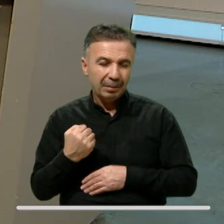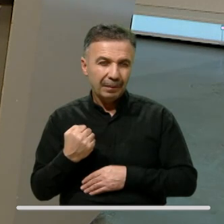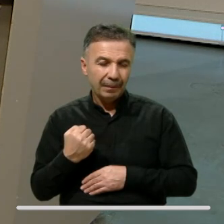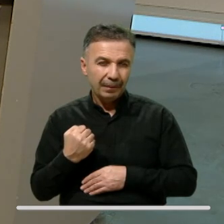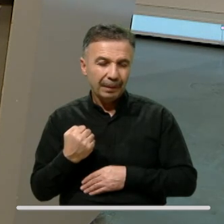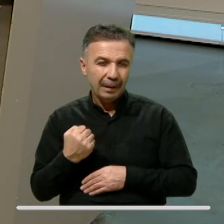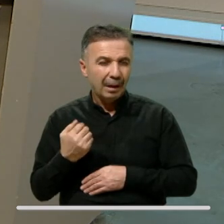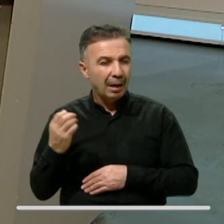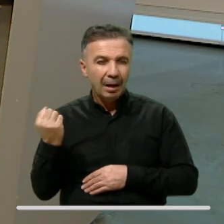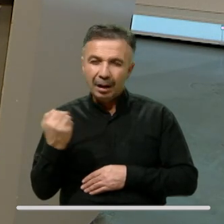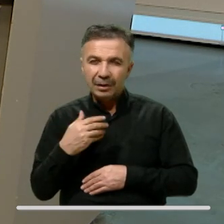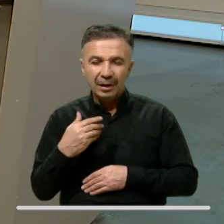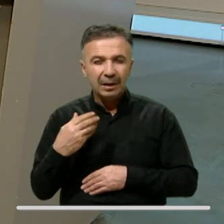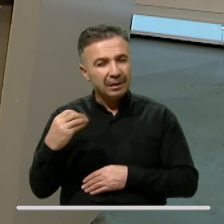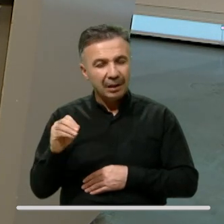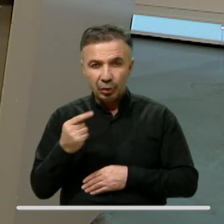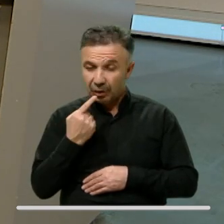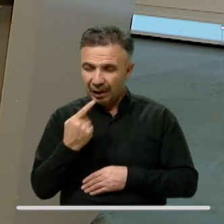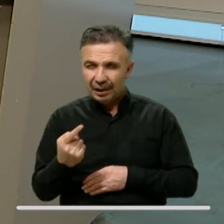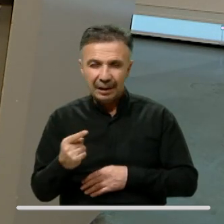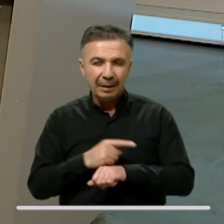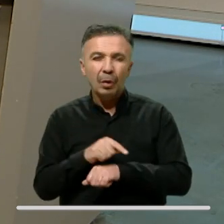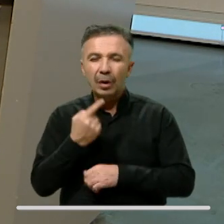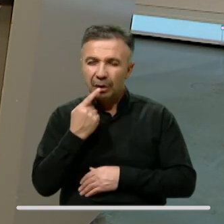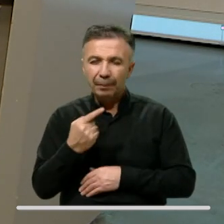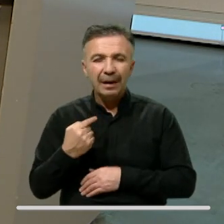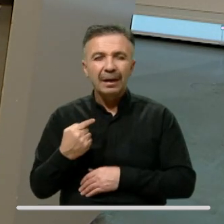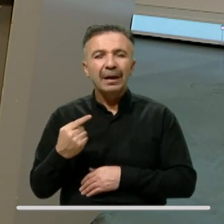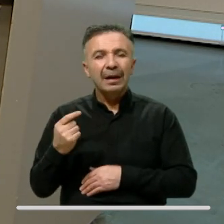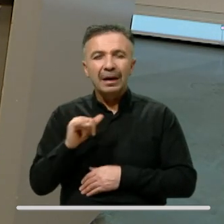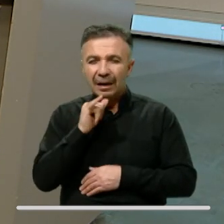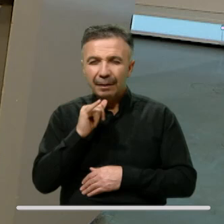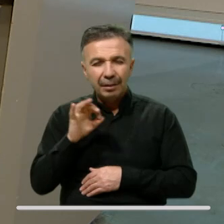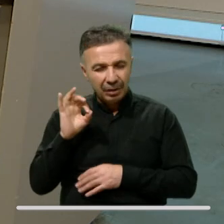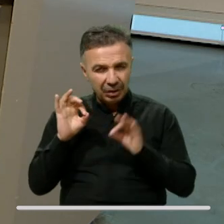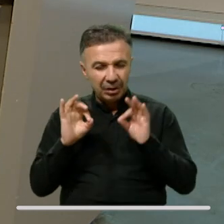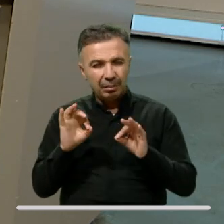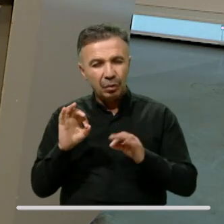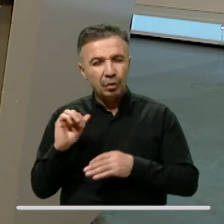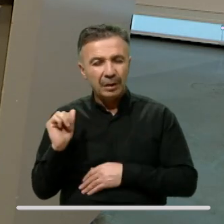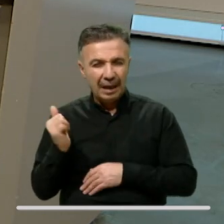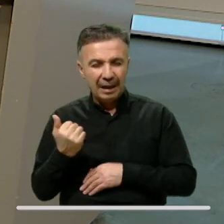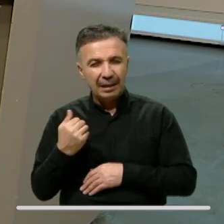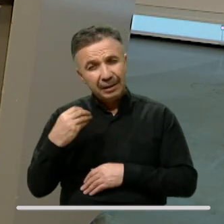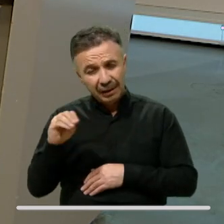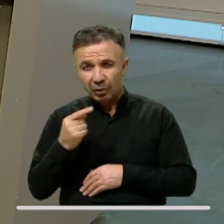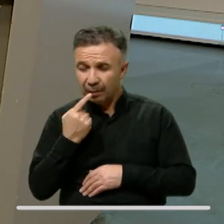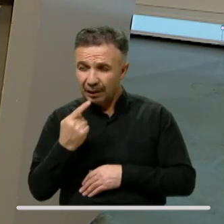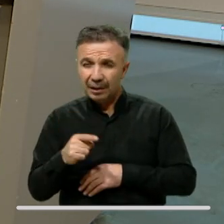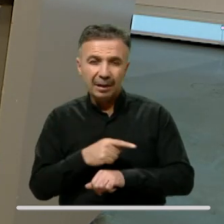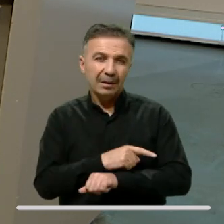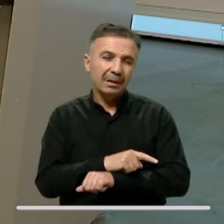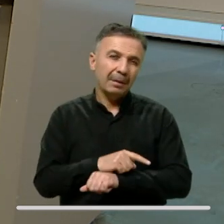liradan satıyorsun denildiği zaman o diyorsa ki ben gramını şu anda şu değer üzerinden satıyorum dedikleri